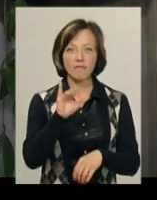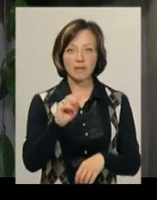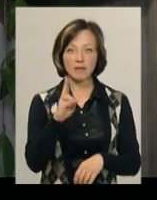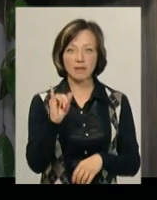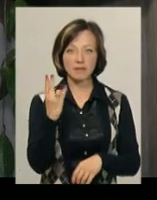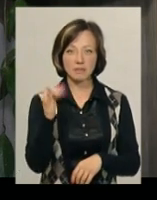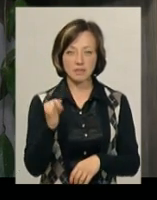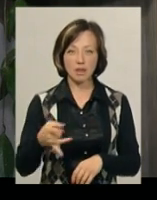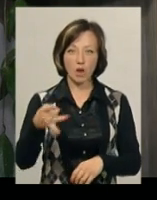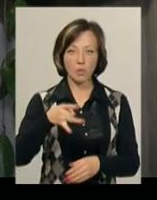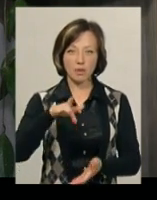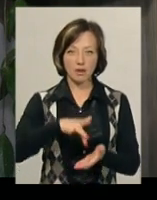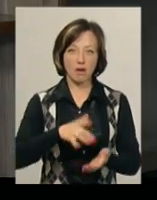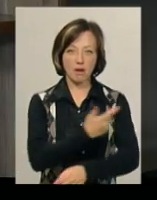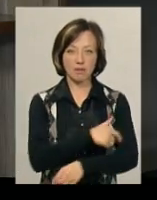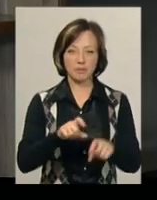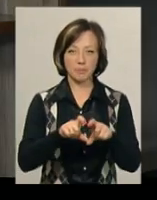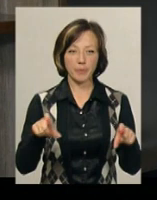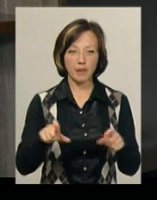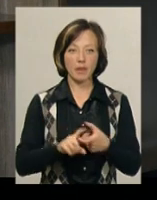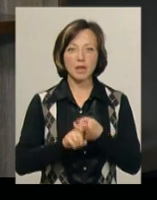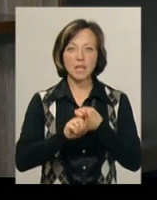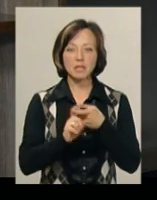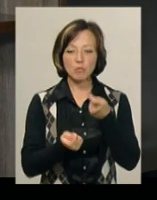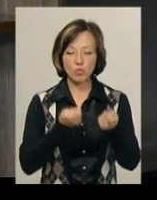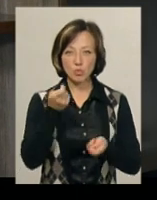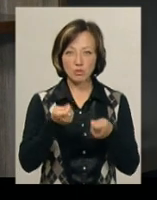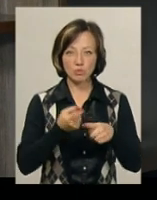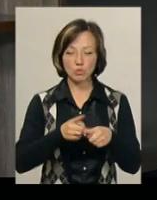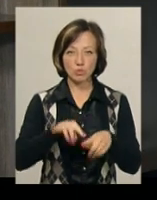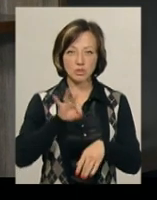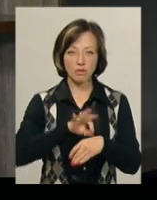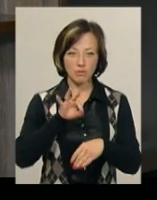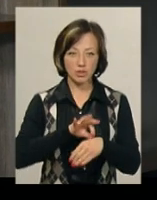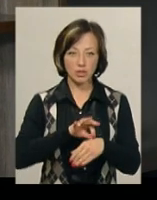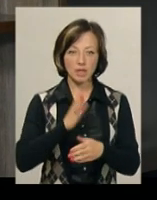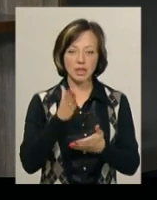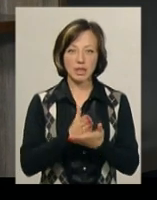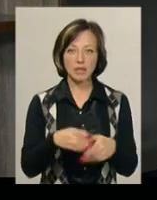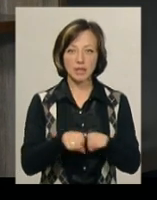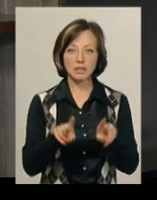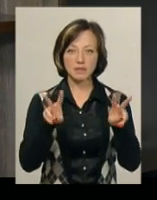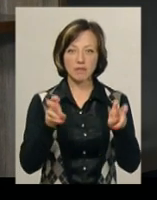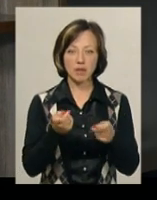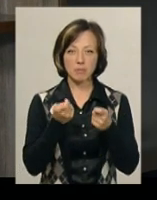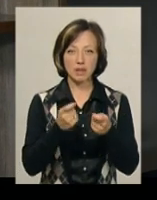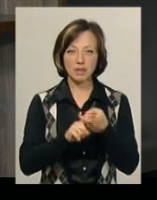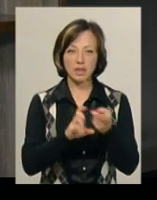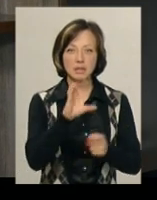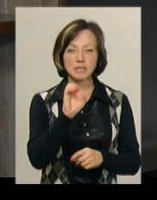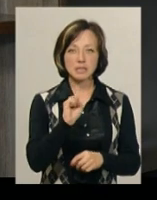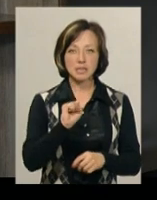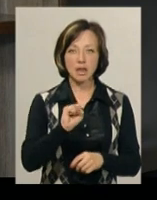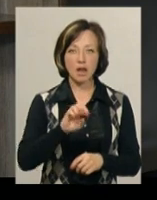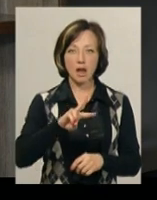Віньковецькій центральній районній лікарні. Збудником даного захворювання є так звана бактерія